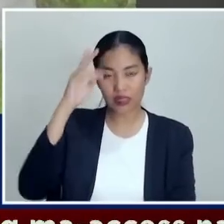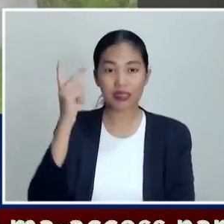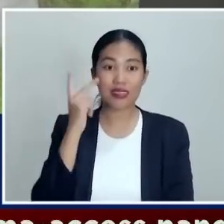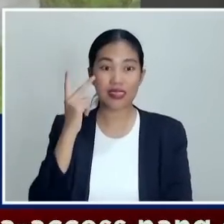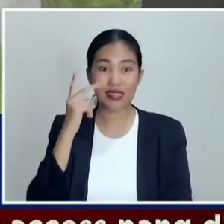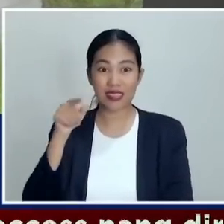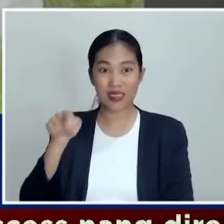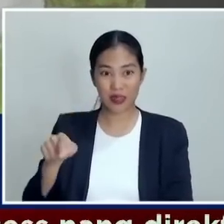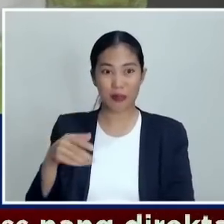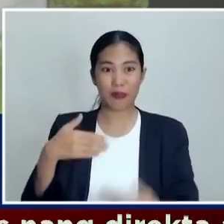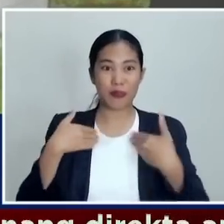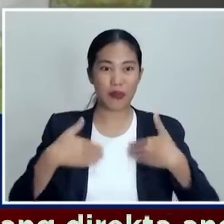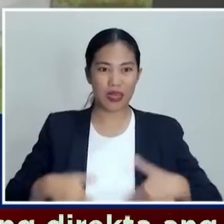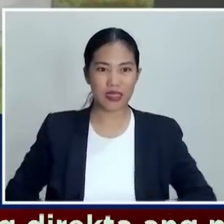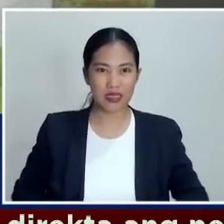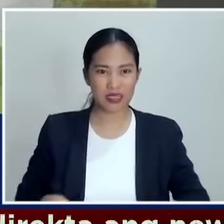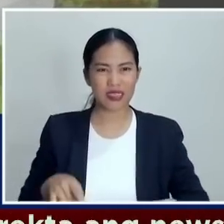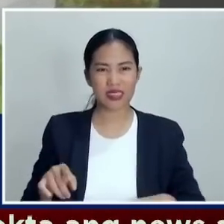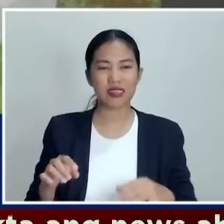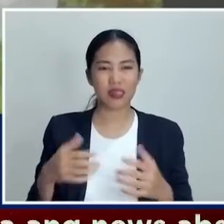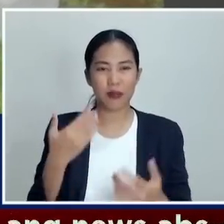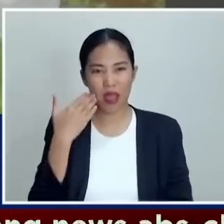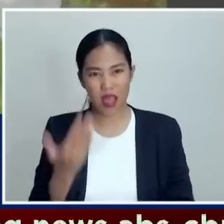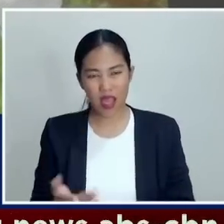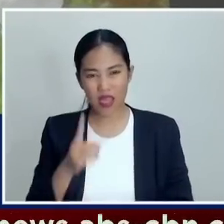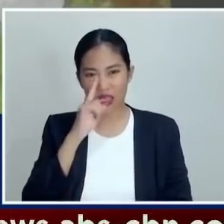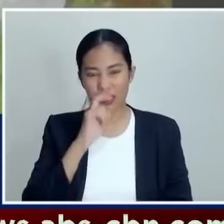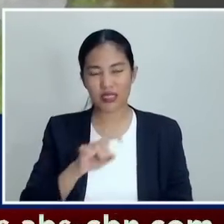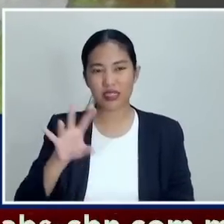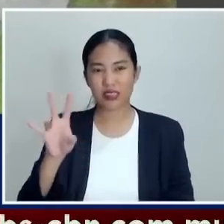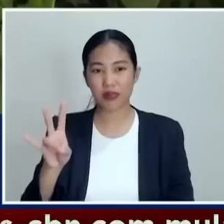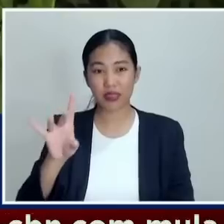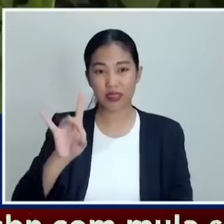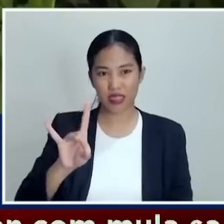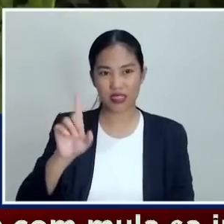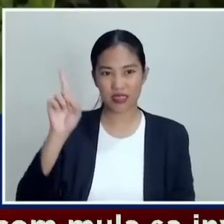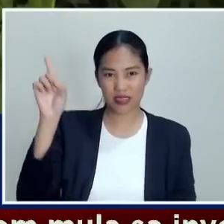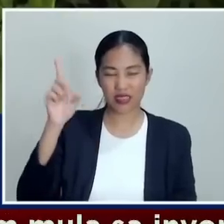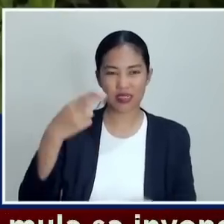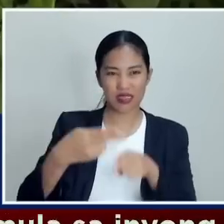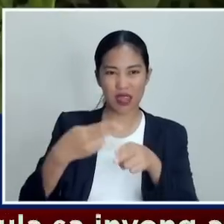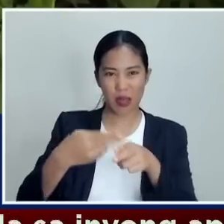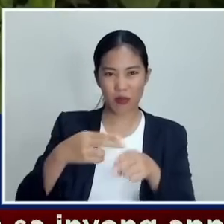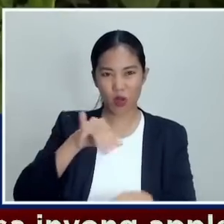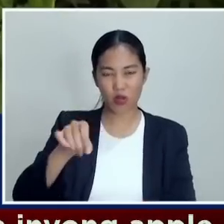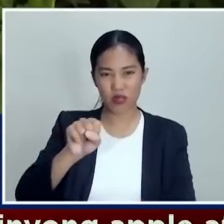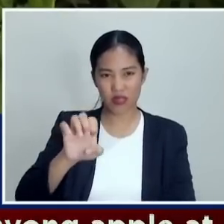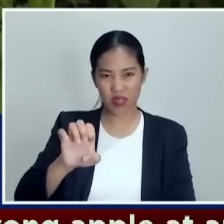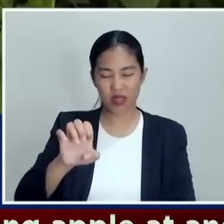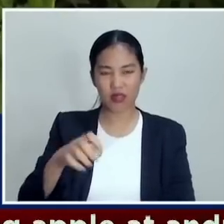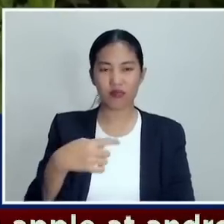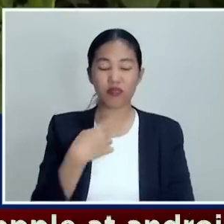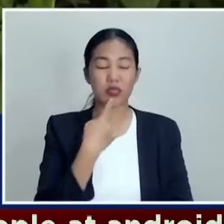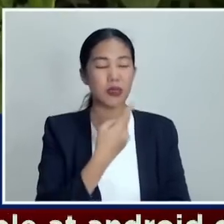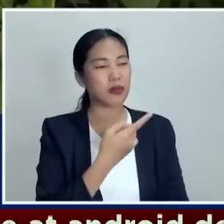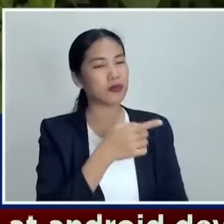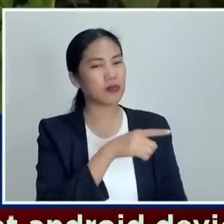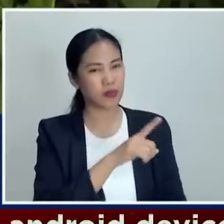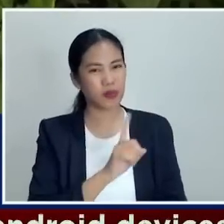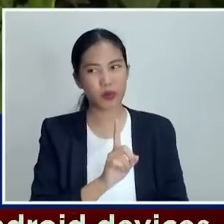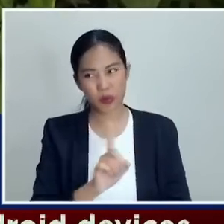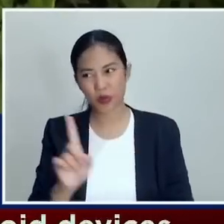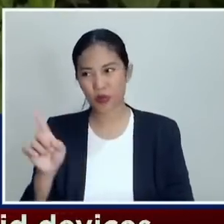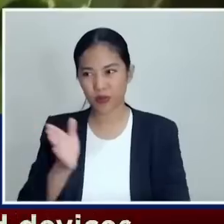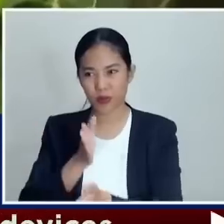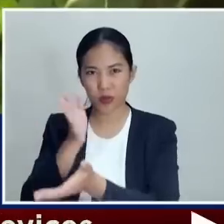sa nakahandusay at wala ng buhay ang 78 taong gulang na si Mang Jose. Nagpaalam lang ito na pupunta sa bahay ng anak